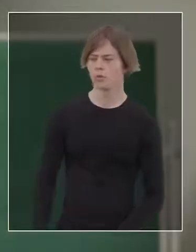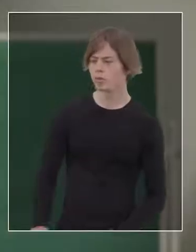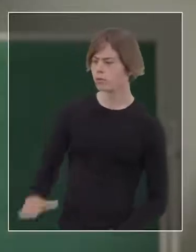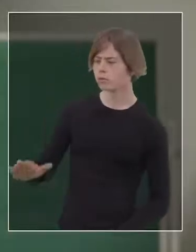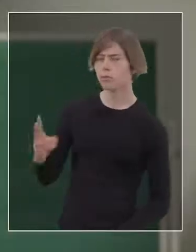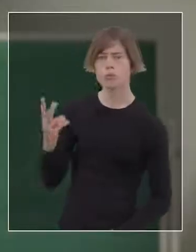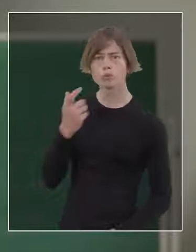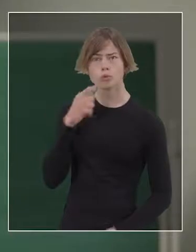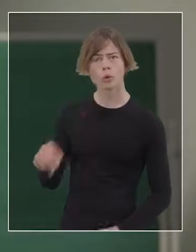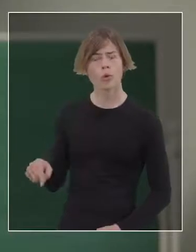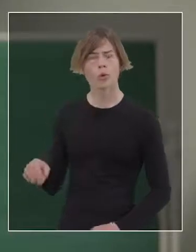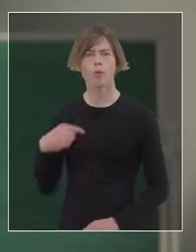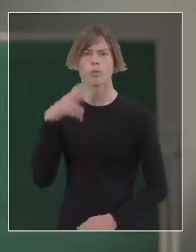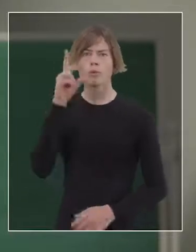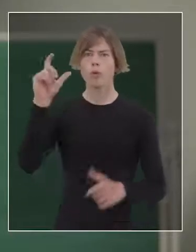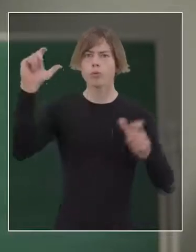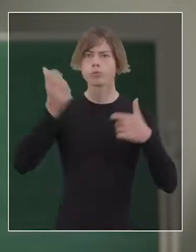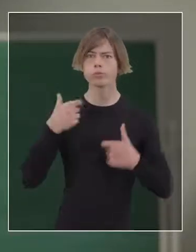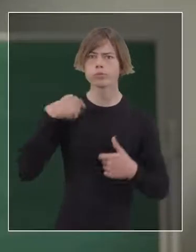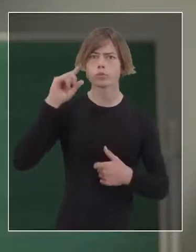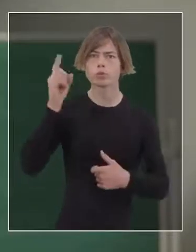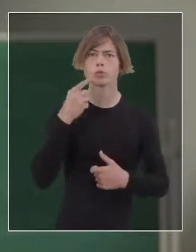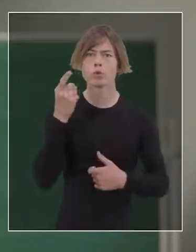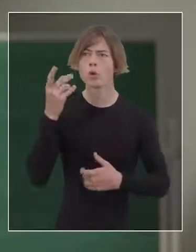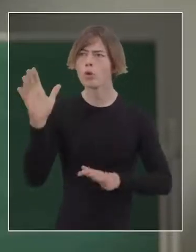Tout d'abord, quand ils ont découvert ma surdité,